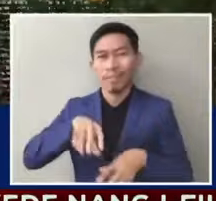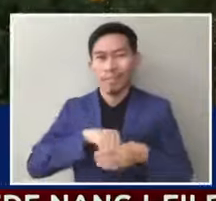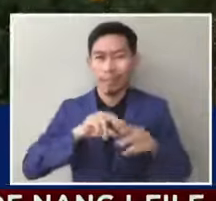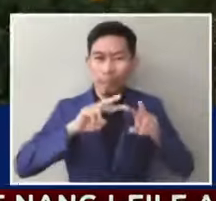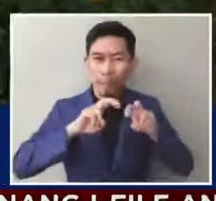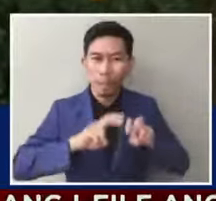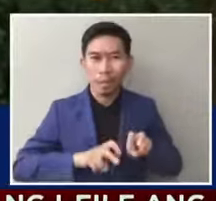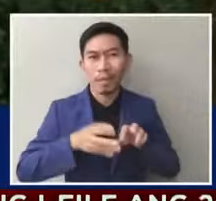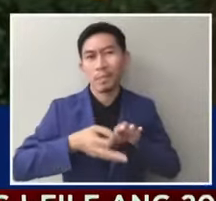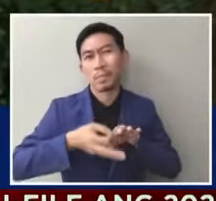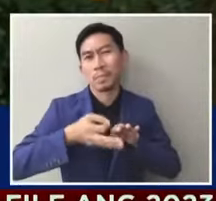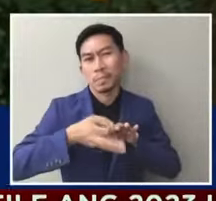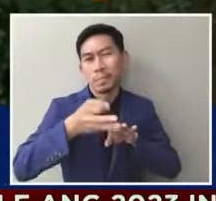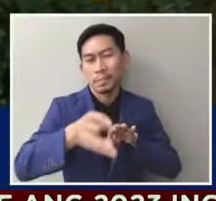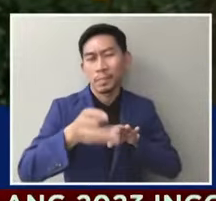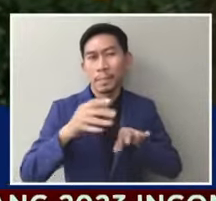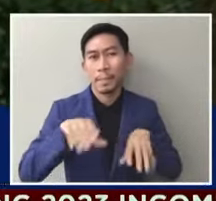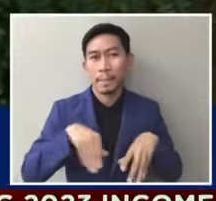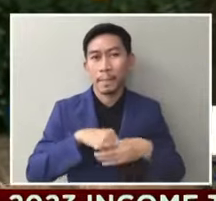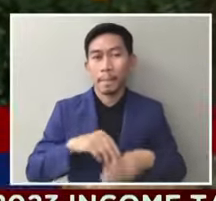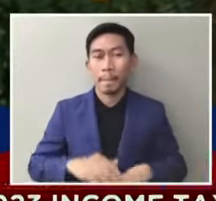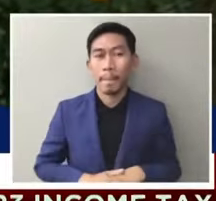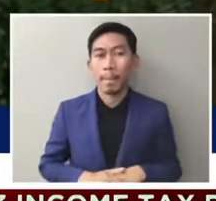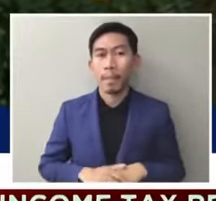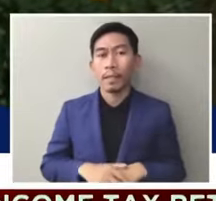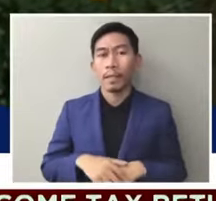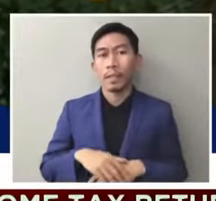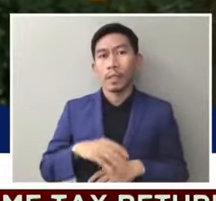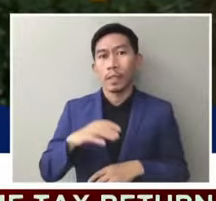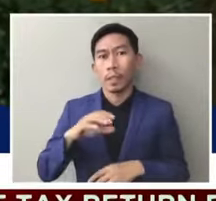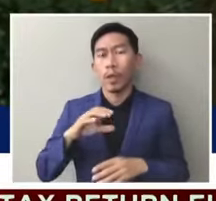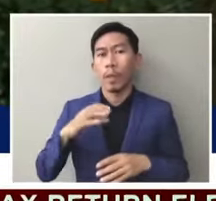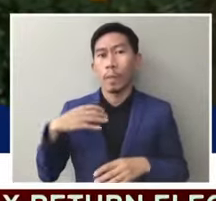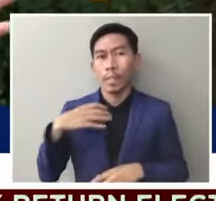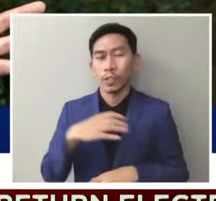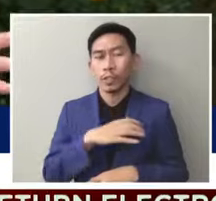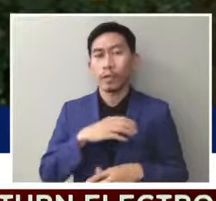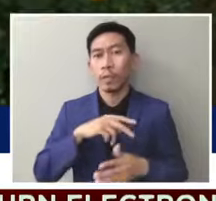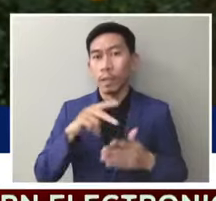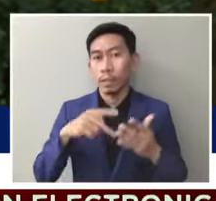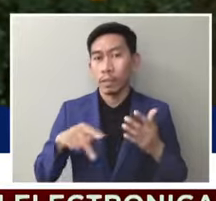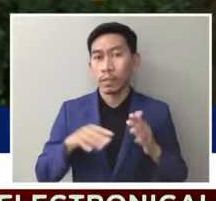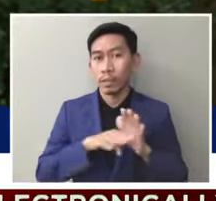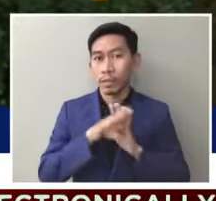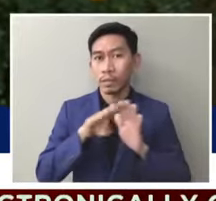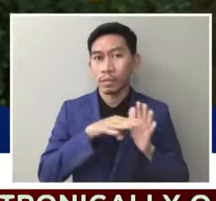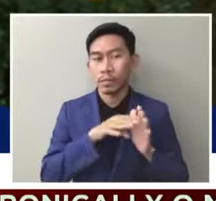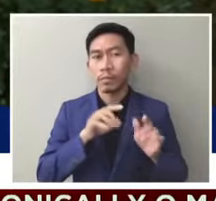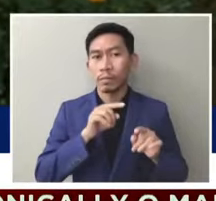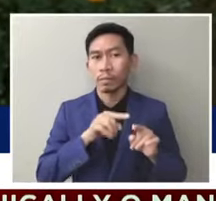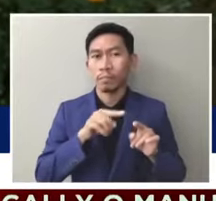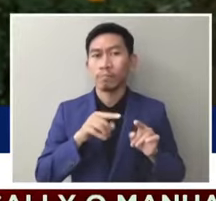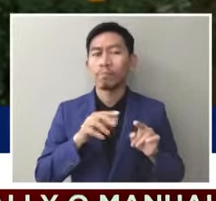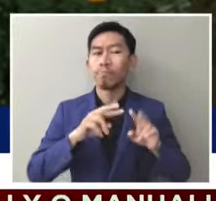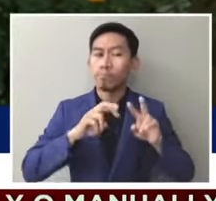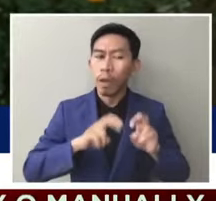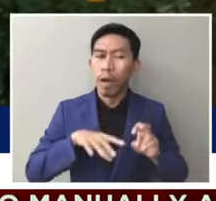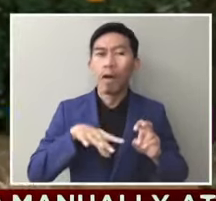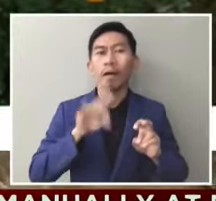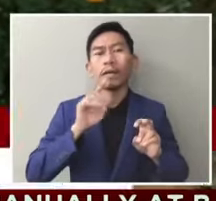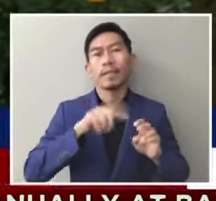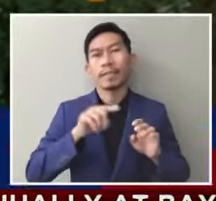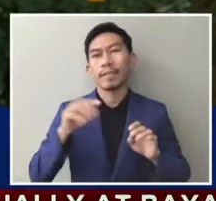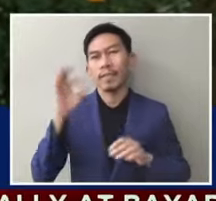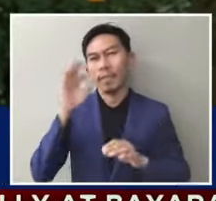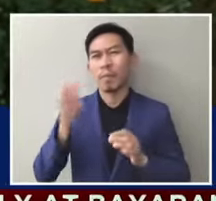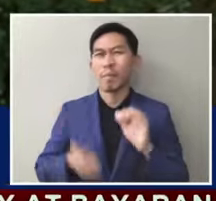pagpapakasal. Sa pag-aaral ng Commission on Population and Development, pinatatagal na ng maraming Pilipino ang pag-aasawa